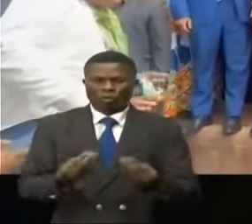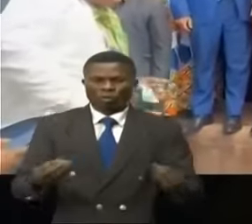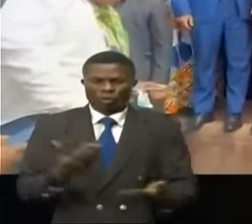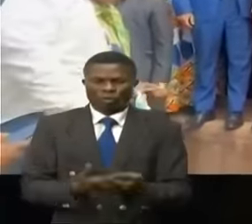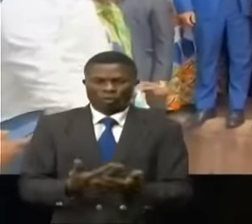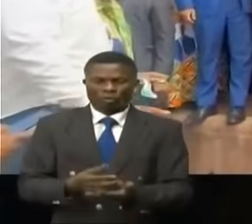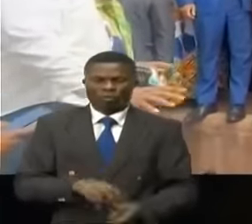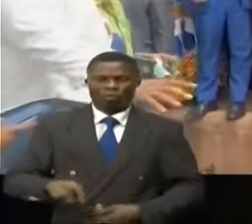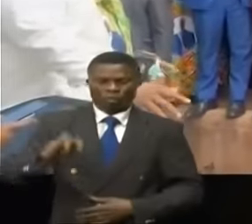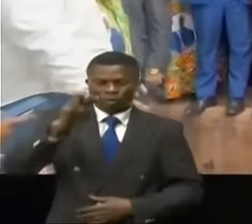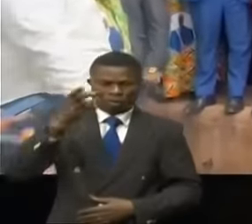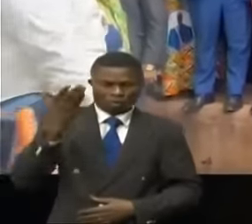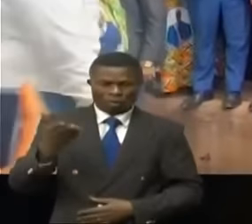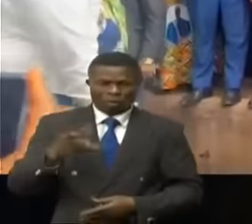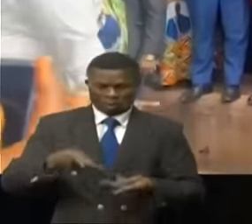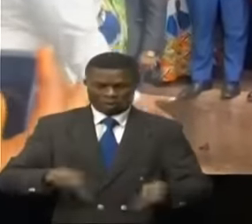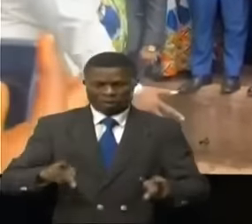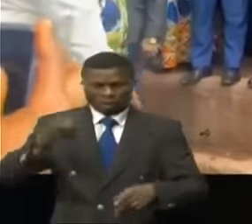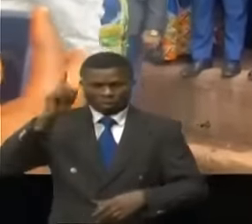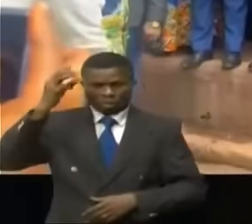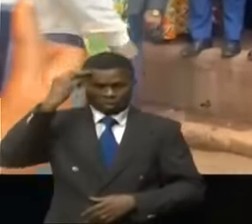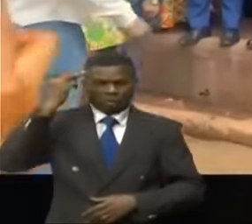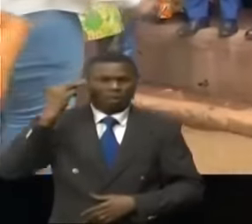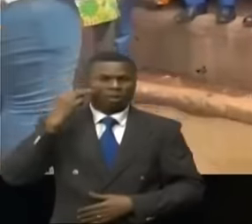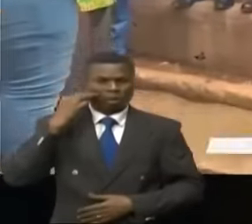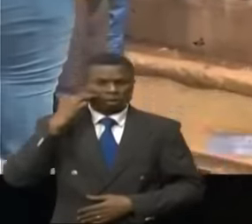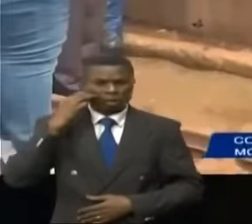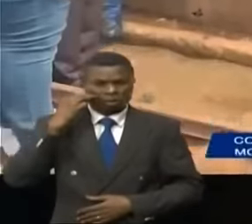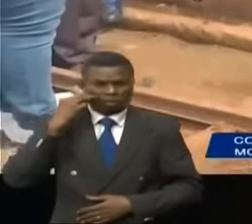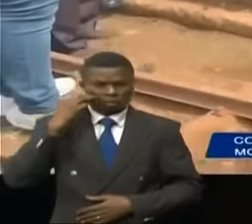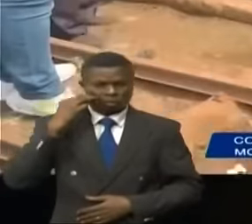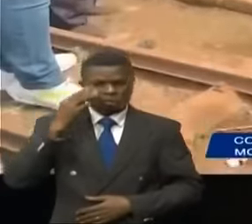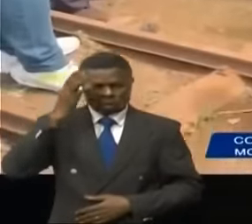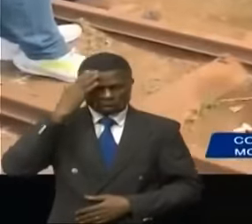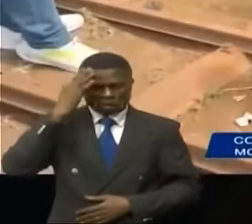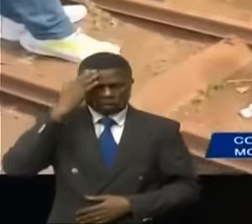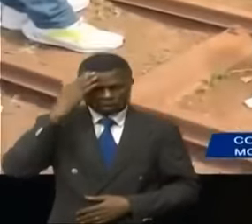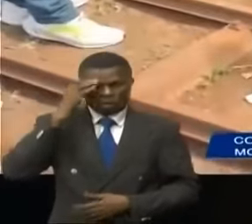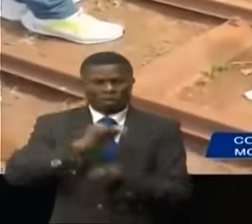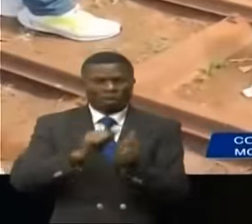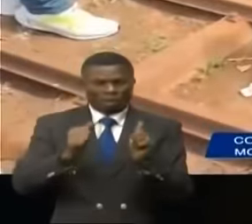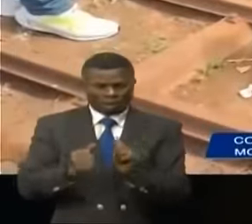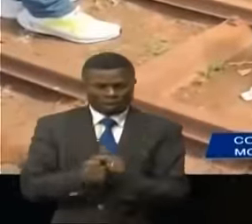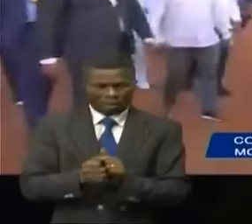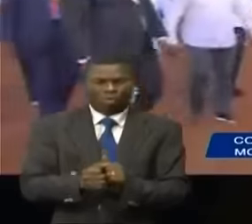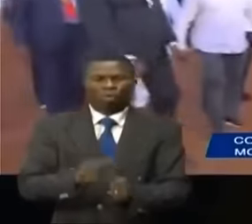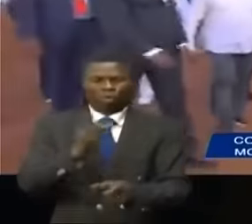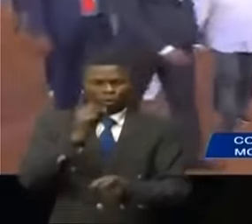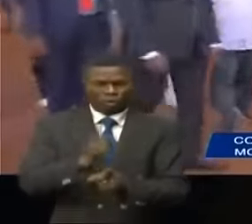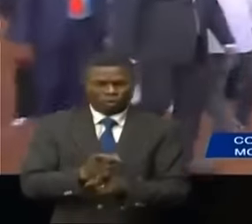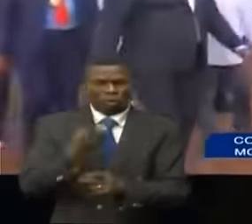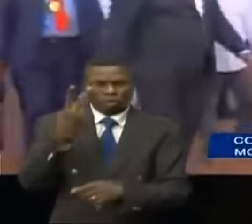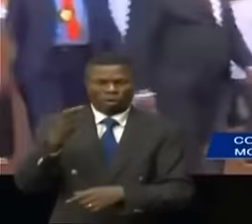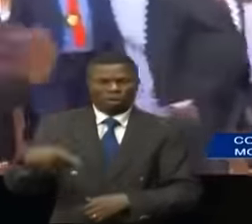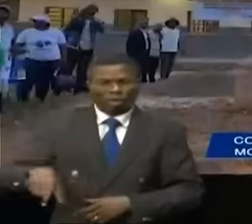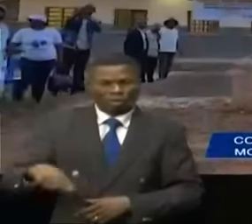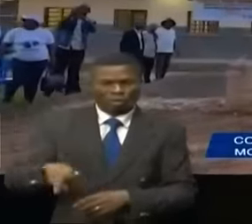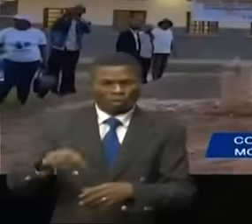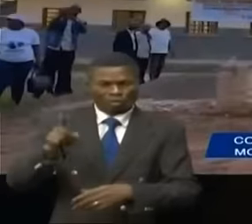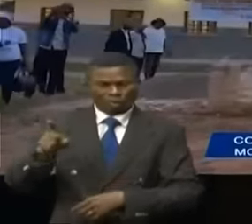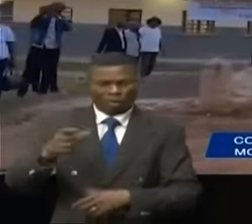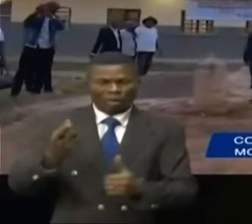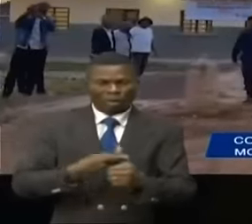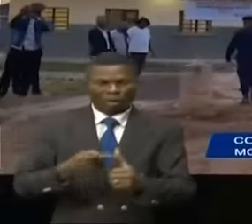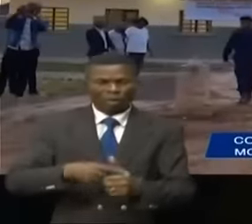mission d'itinérance a permis au chef du gouvernement de prendre connaissance des problèmes réels de ces deux provinces,